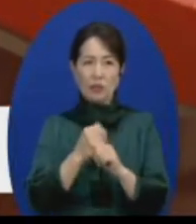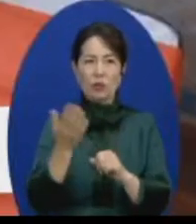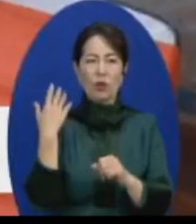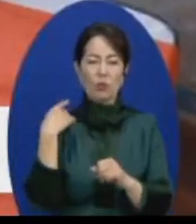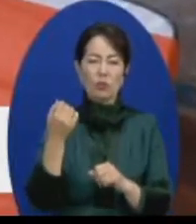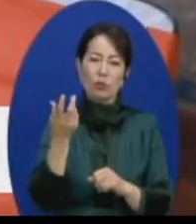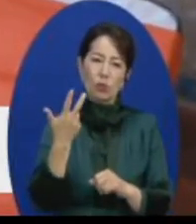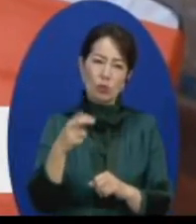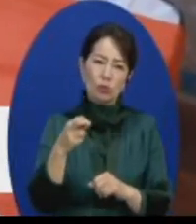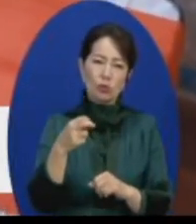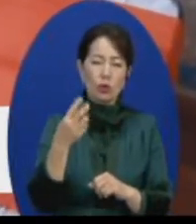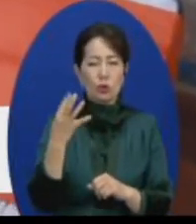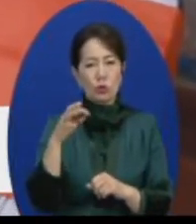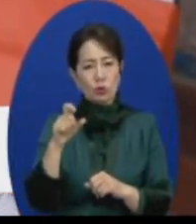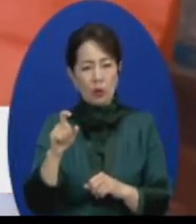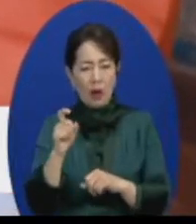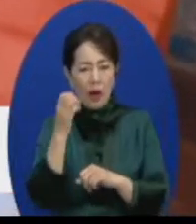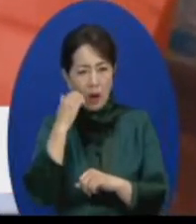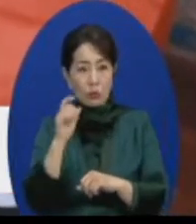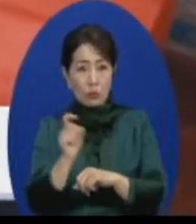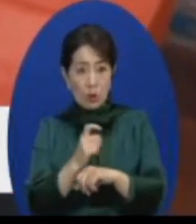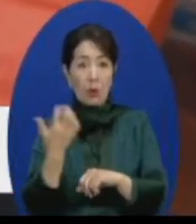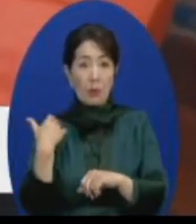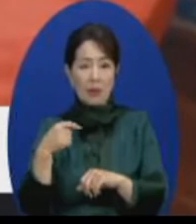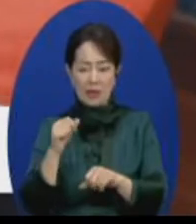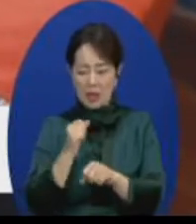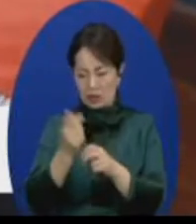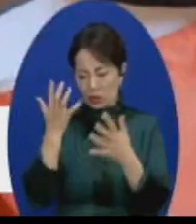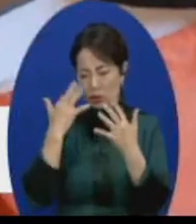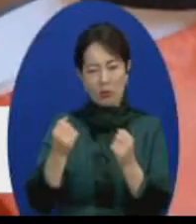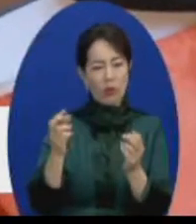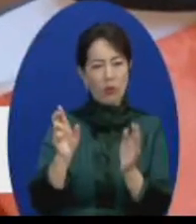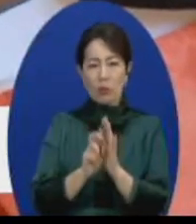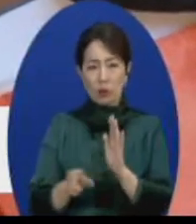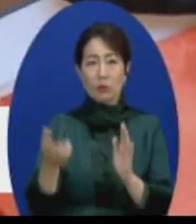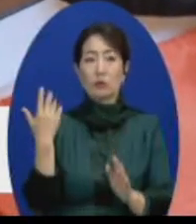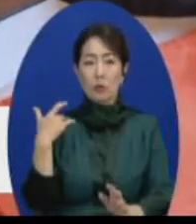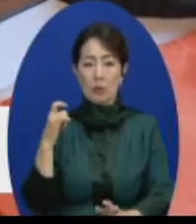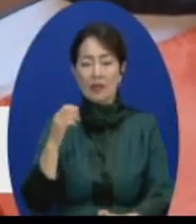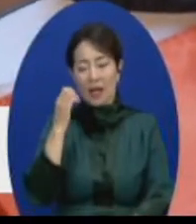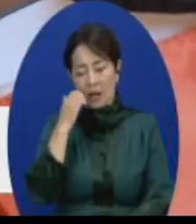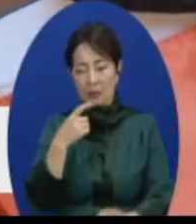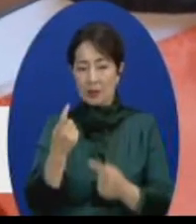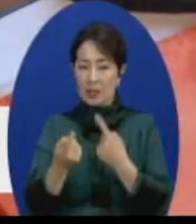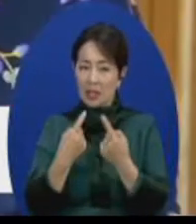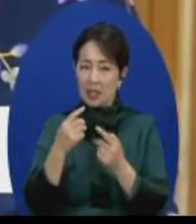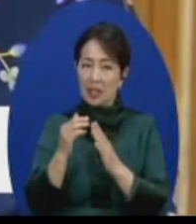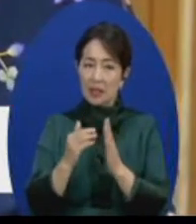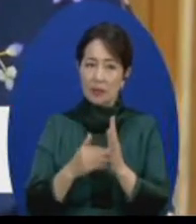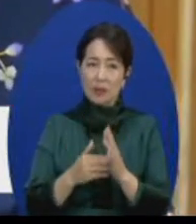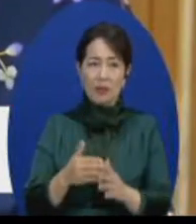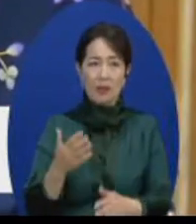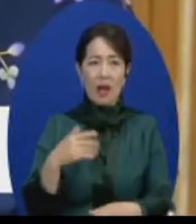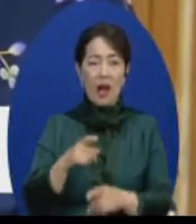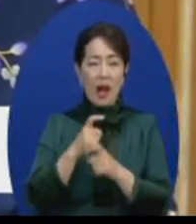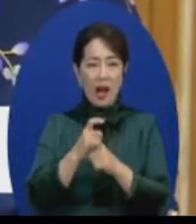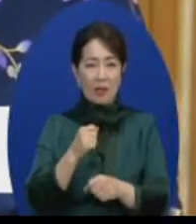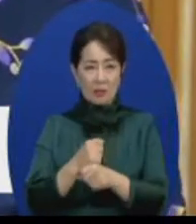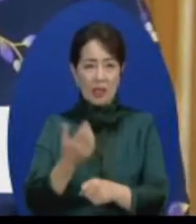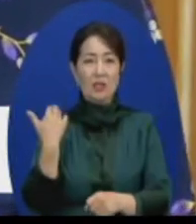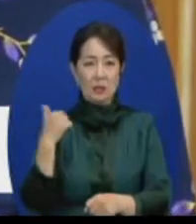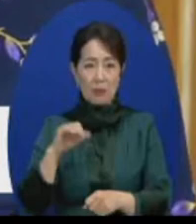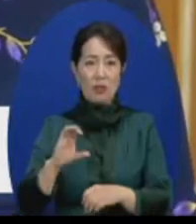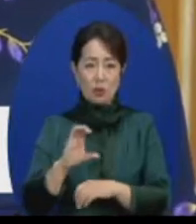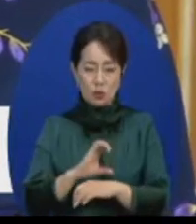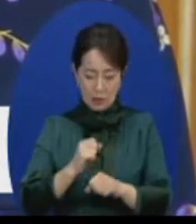нь 30-40 хүний багтаамжтай ахмадын хороо байхад эн төрлийн арга хэмжээг зохион байгуулах боломжгүй байсныг ахмадууд хэлж байна. Тэр халамжийн ажилтан байсан